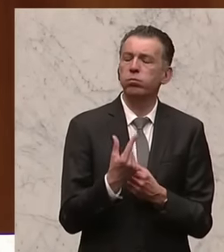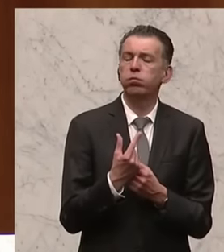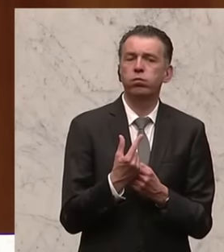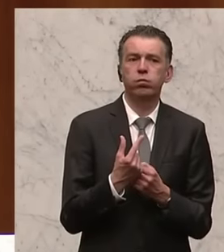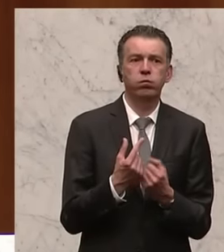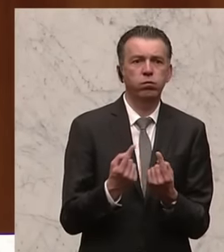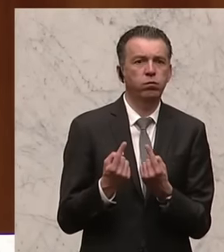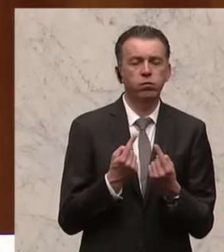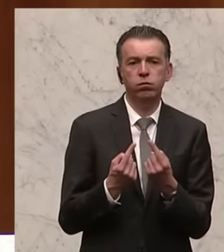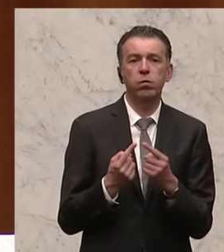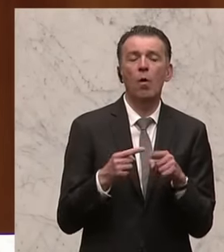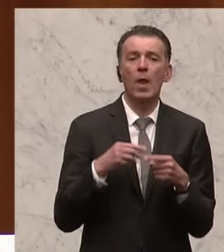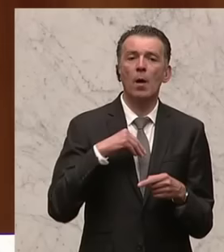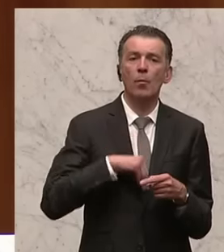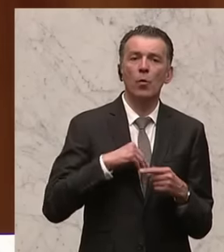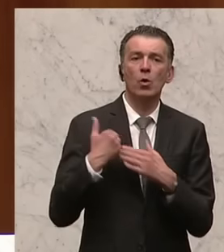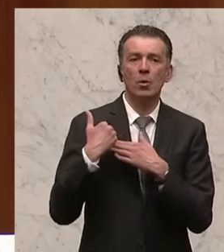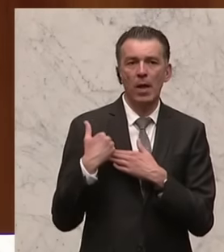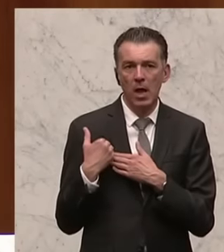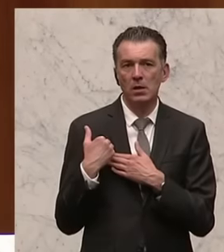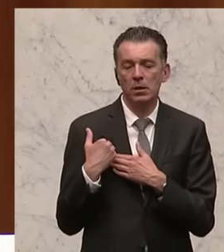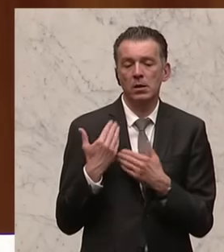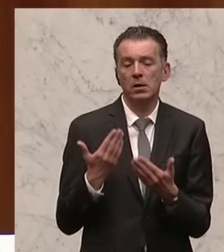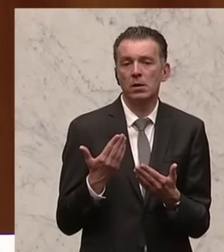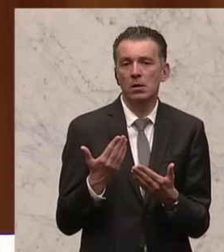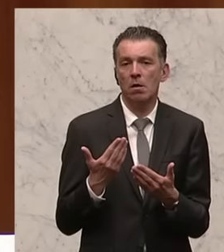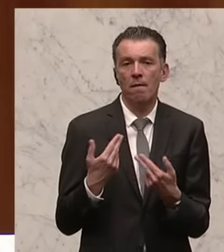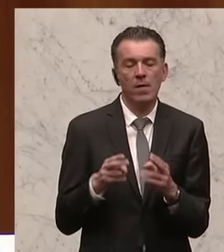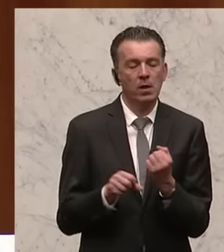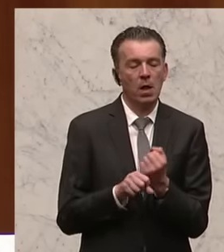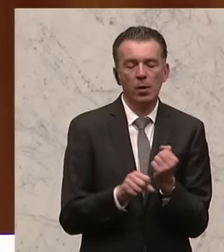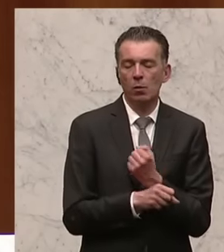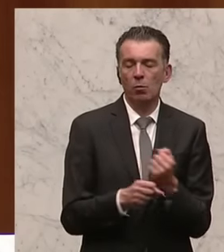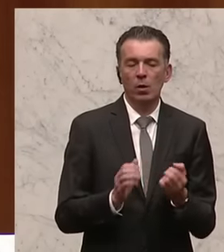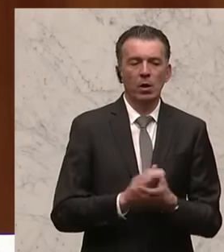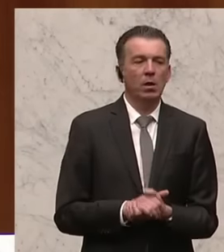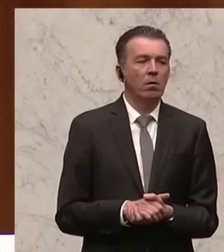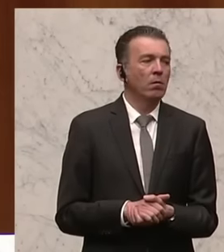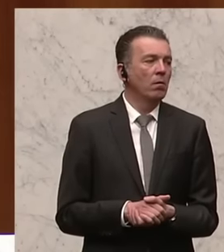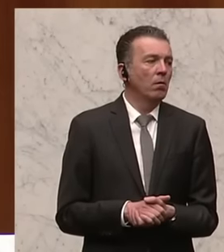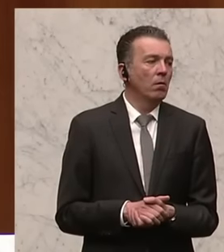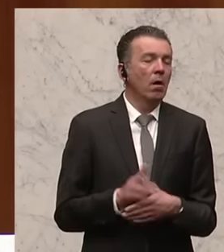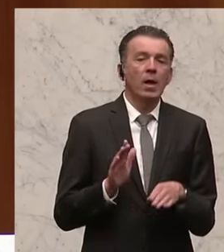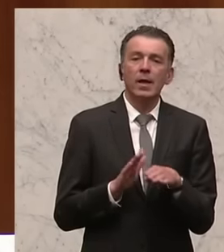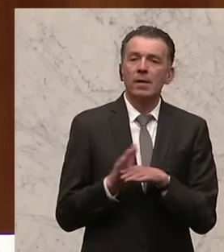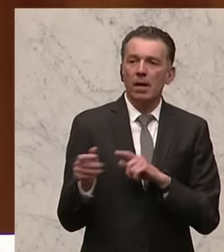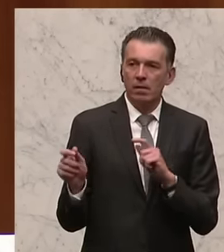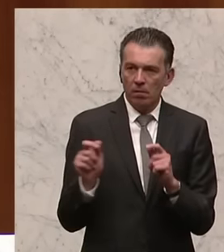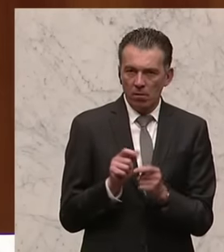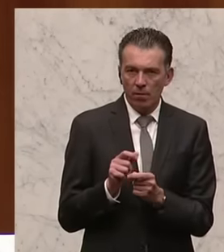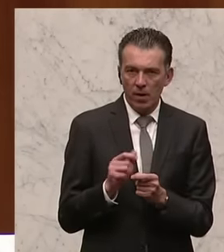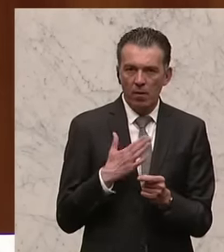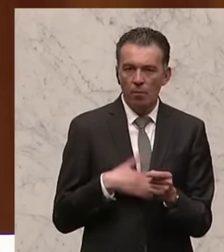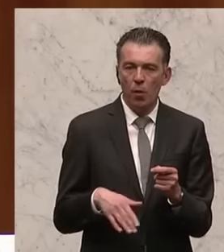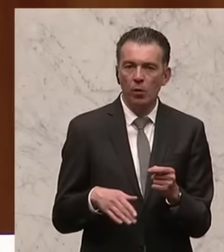psychischen Belastungsreaktionen führen können, die das Versehen des Dienstes eben verunmöglichen. Mit dieser Gesetzesnovelle möchten wir